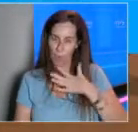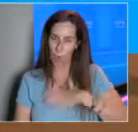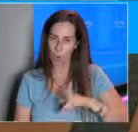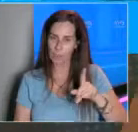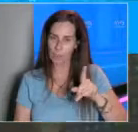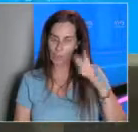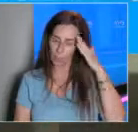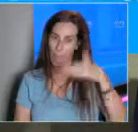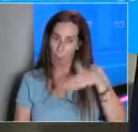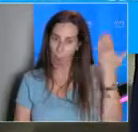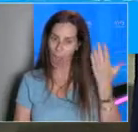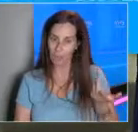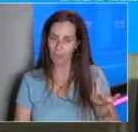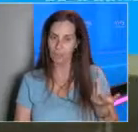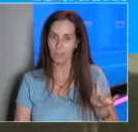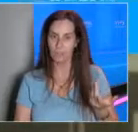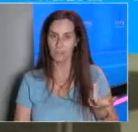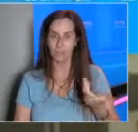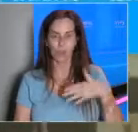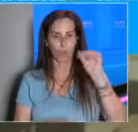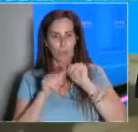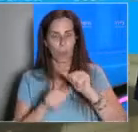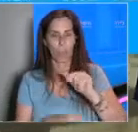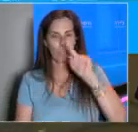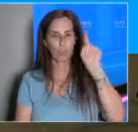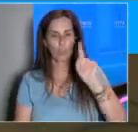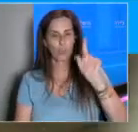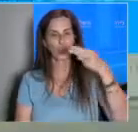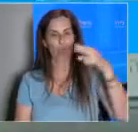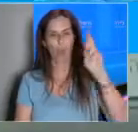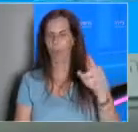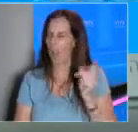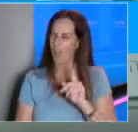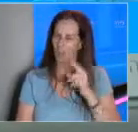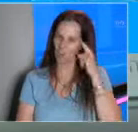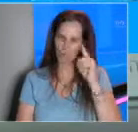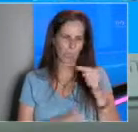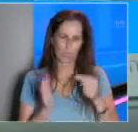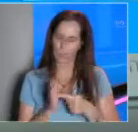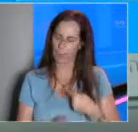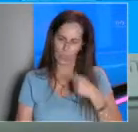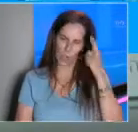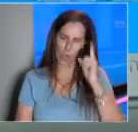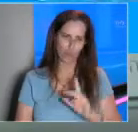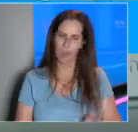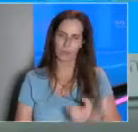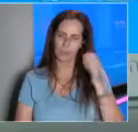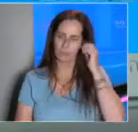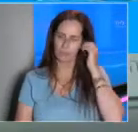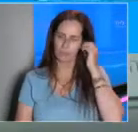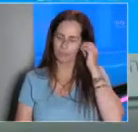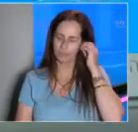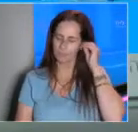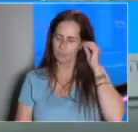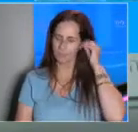פתאום פופולרי? ושהרוב יתמכו בו? לא, אני לא חושב שזה השיחה וזה